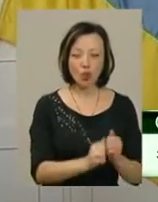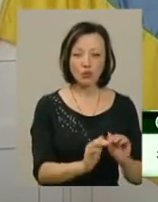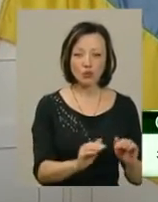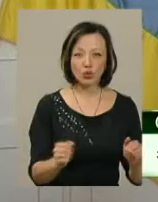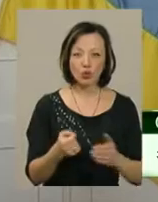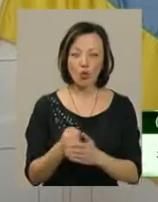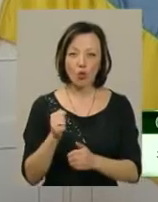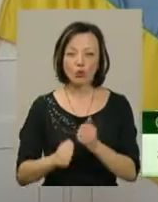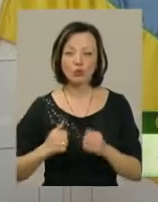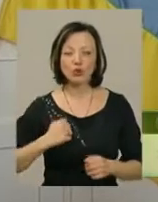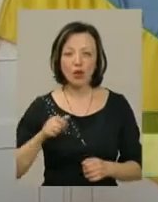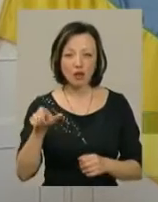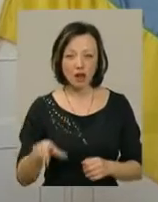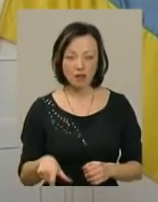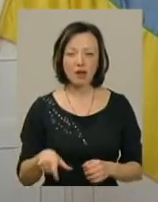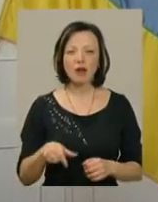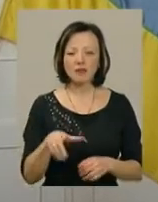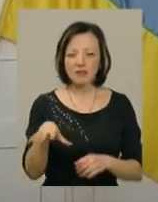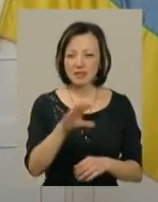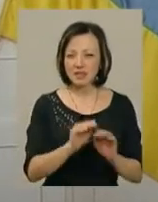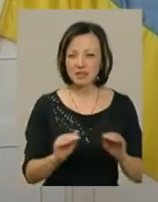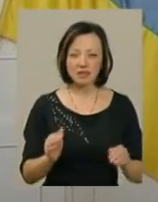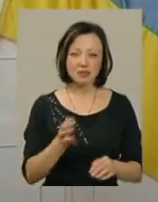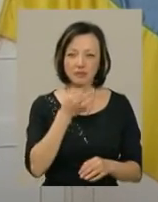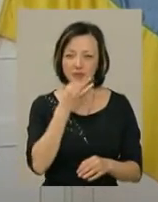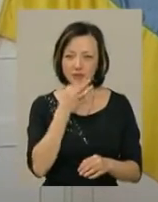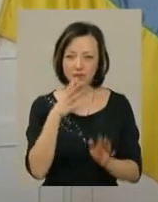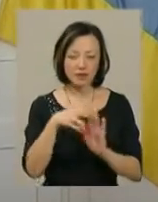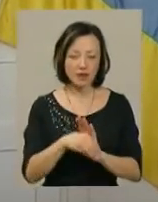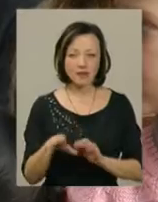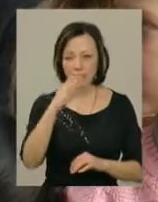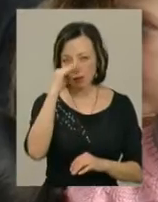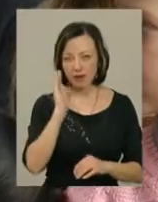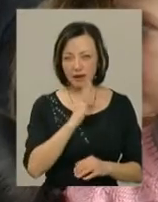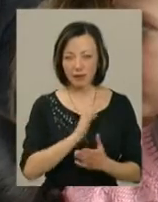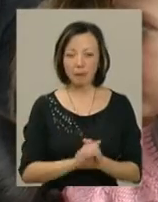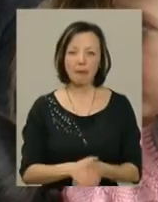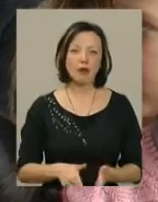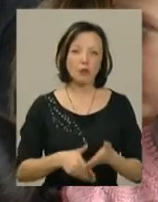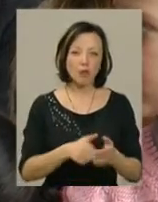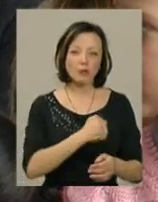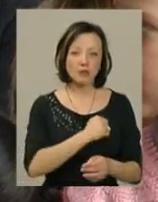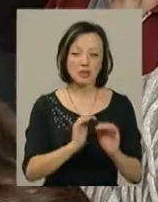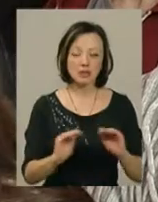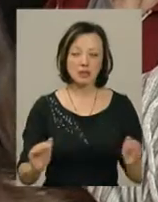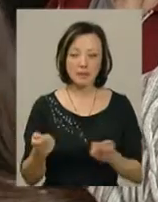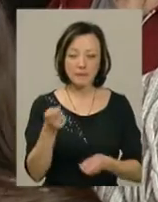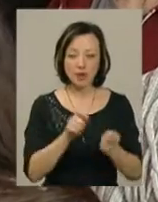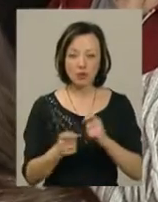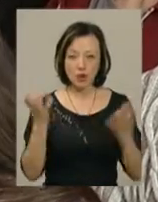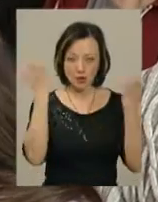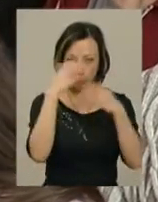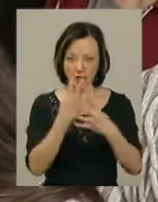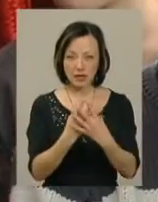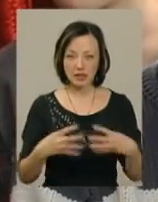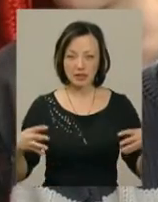учня до кожного солдата. І ви знаєте, всі діти залюбки долучаються, всі батьки. На допомогу бійцям школярі плетуть маскувальні сітки,